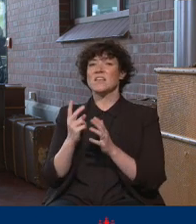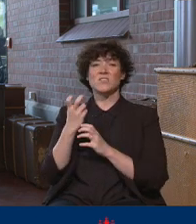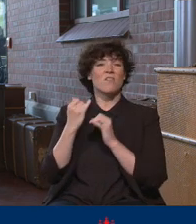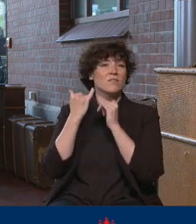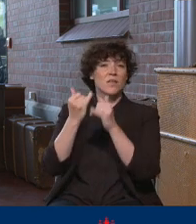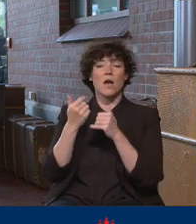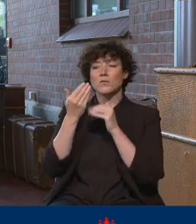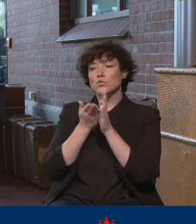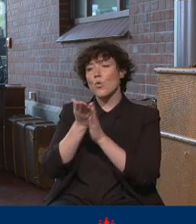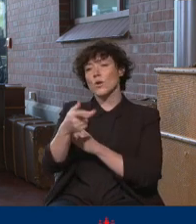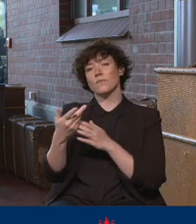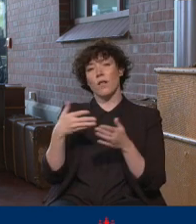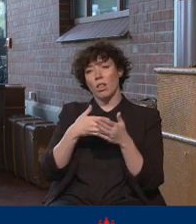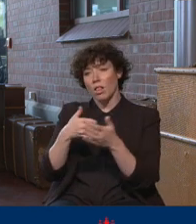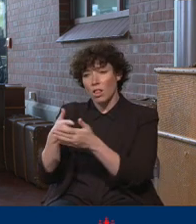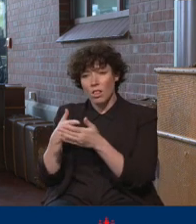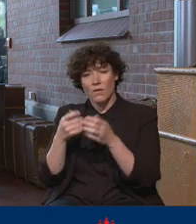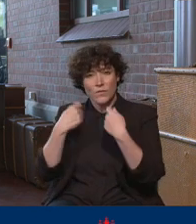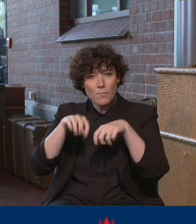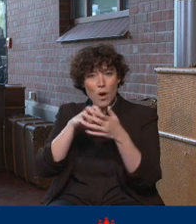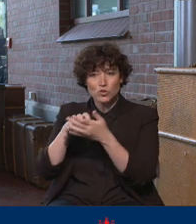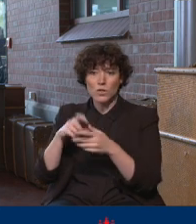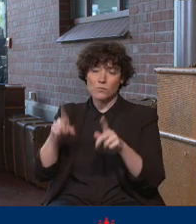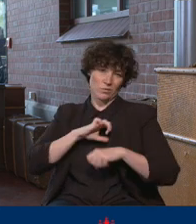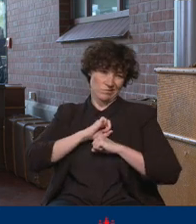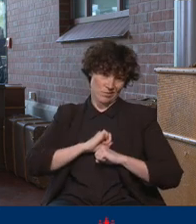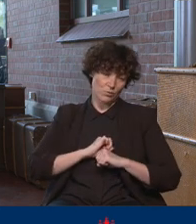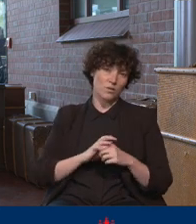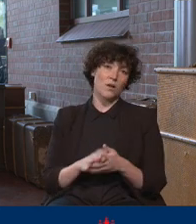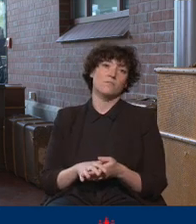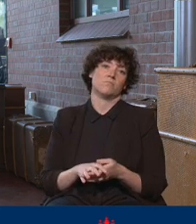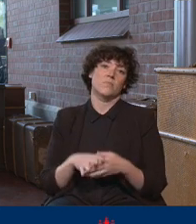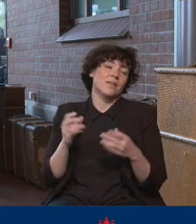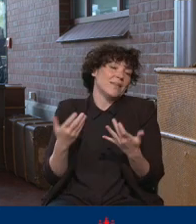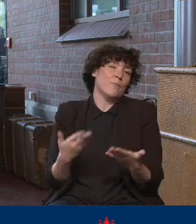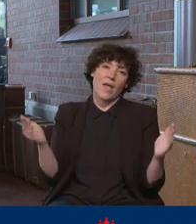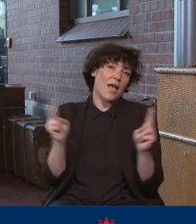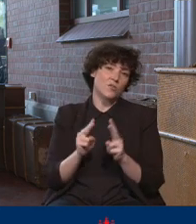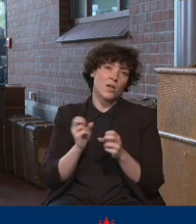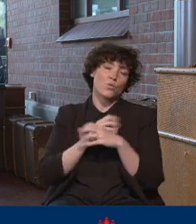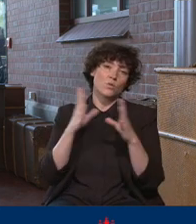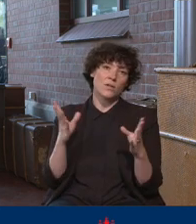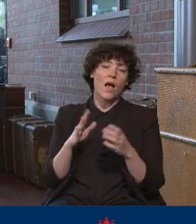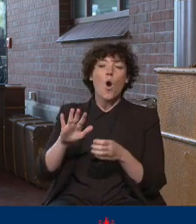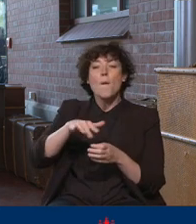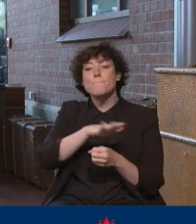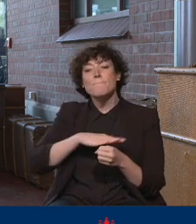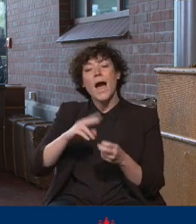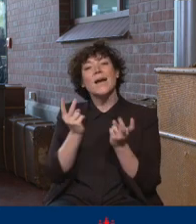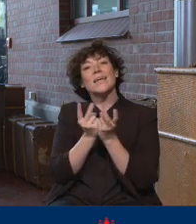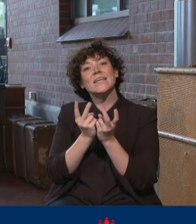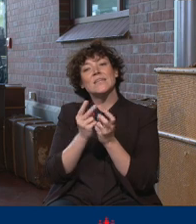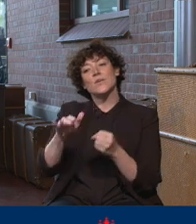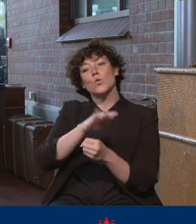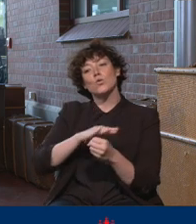unsere wohnqualität einschränken werden große teile unseres stadtteils das parkähnliche riesige grundstück von hamburg wasser oder das